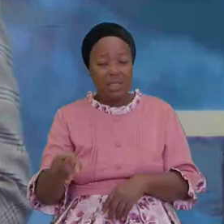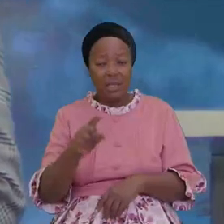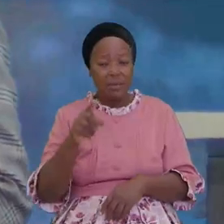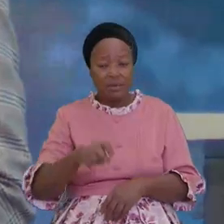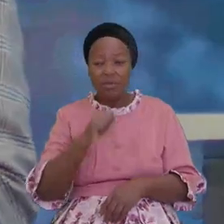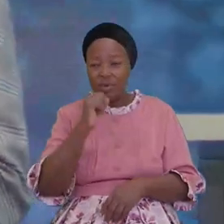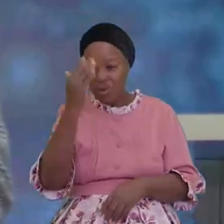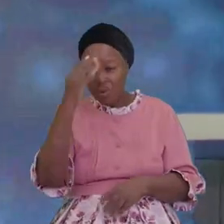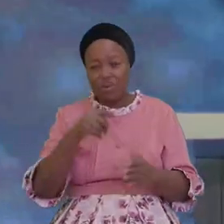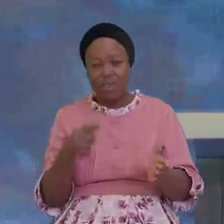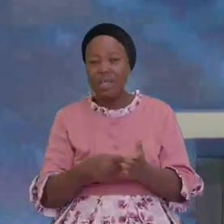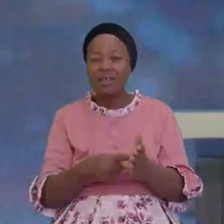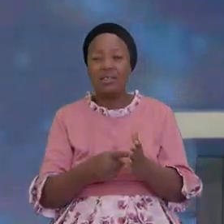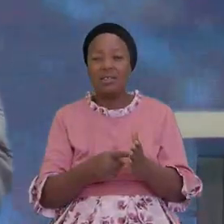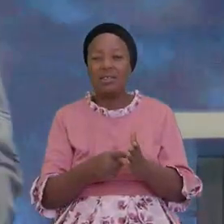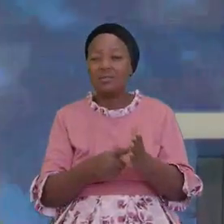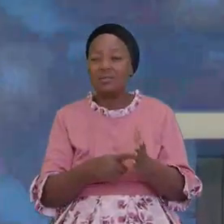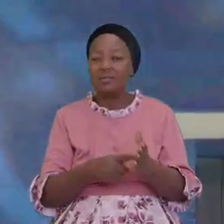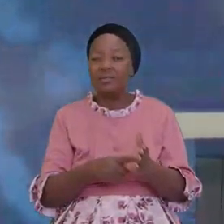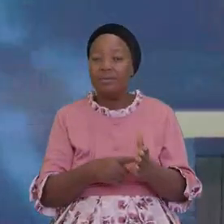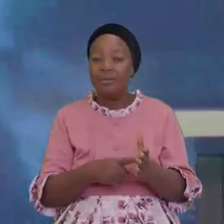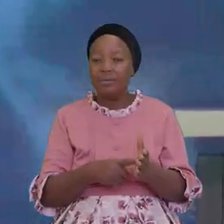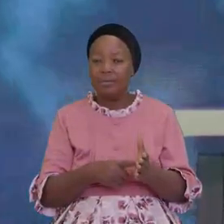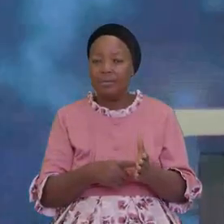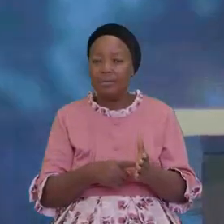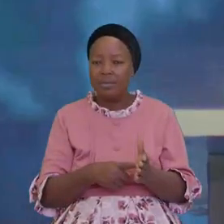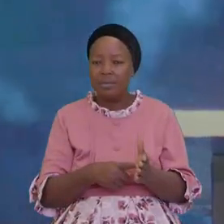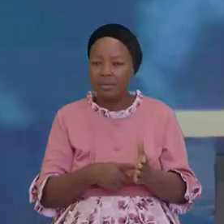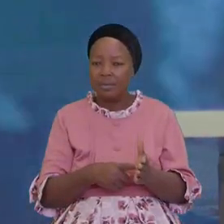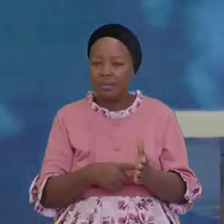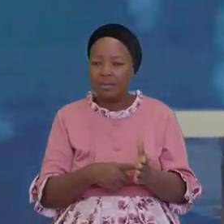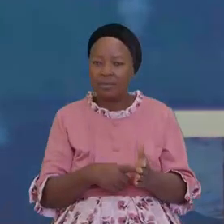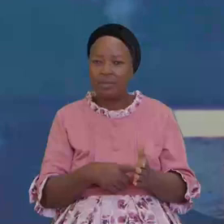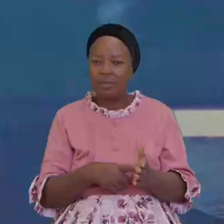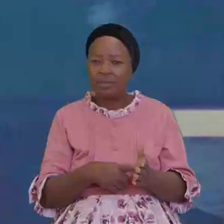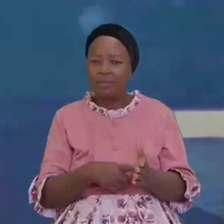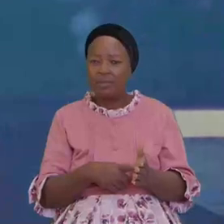Les vrais chrétiens que j'ai comme amis ne doivent pas savoir ceci.